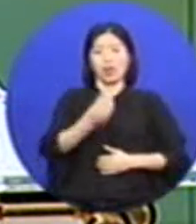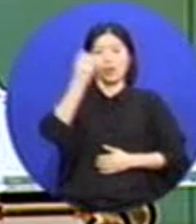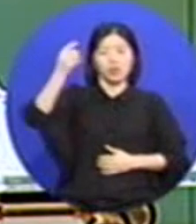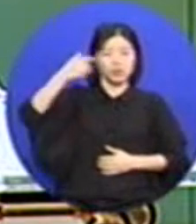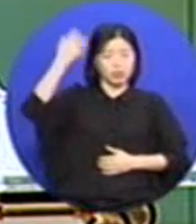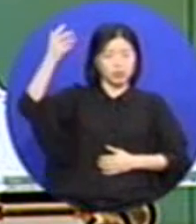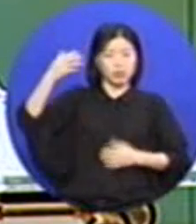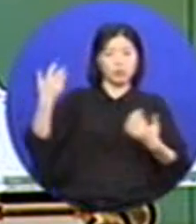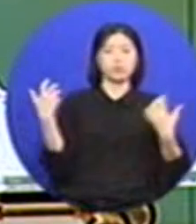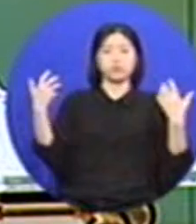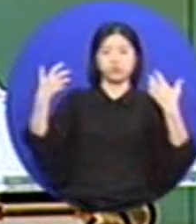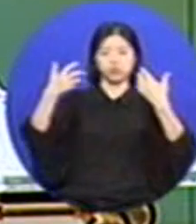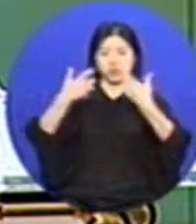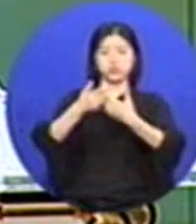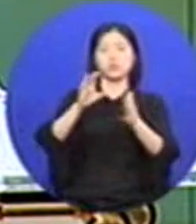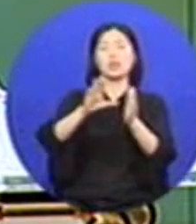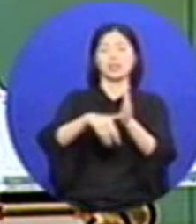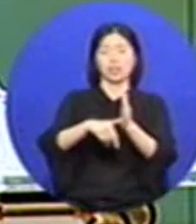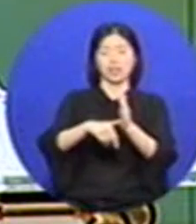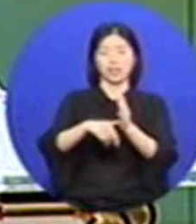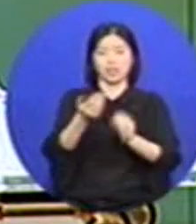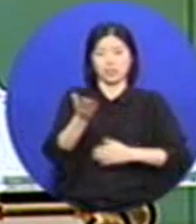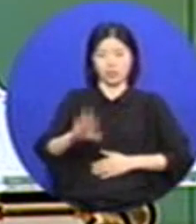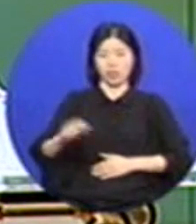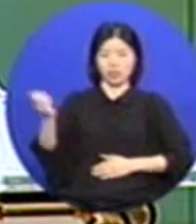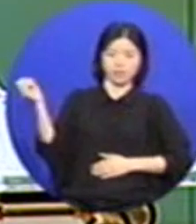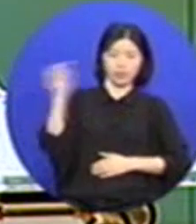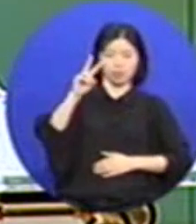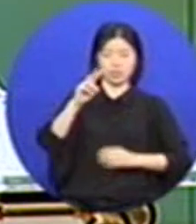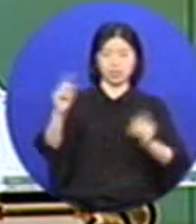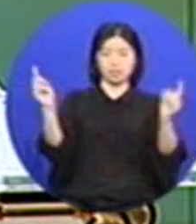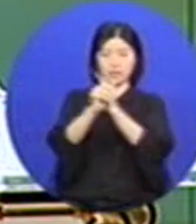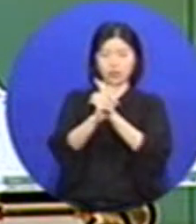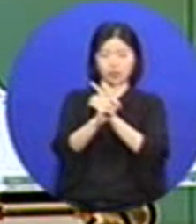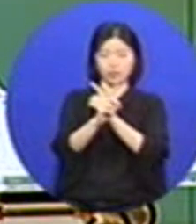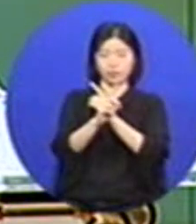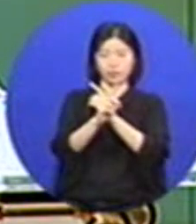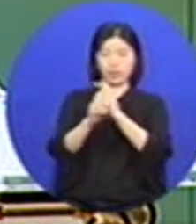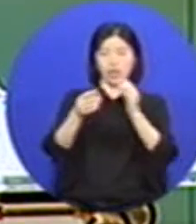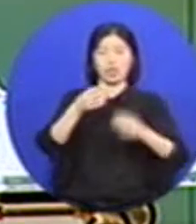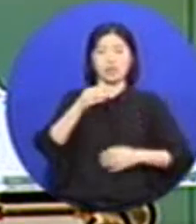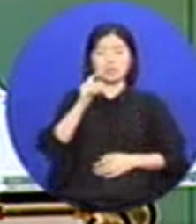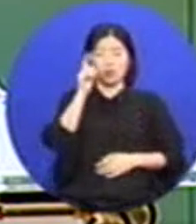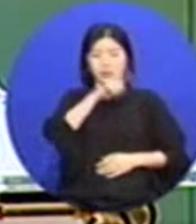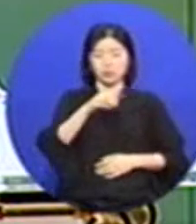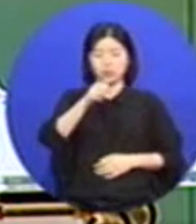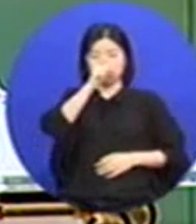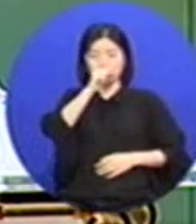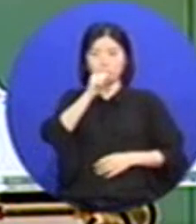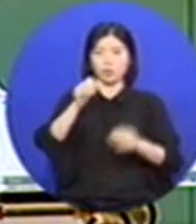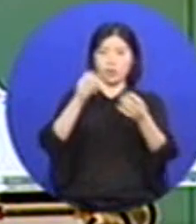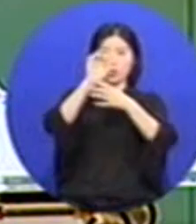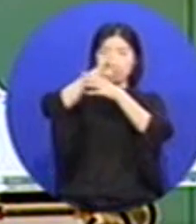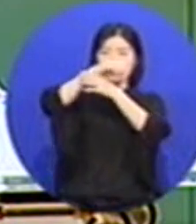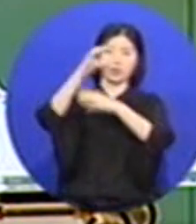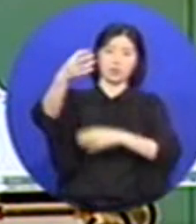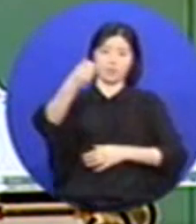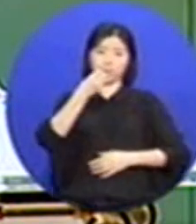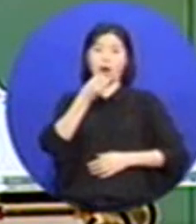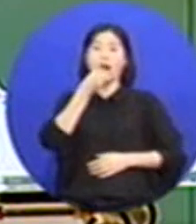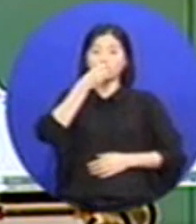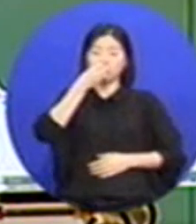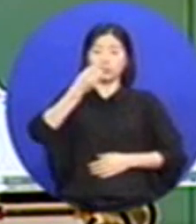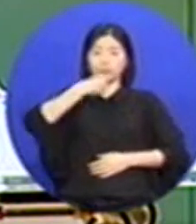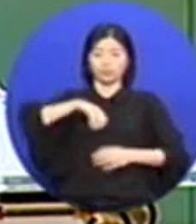그랬는데 갑자기 바뀝니다 선 아까 타먹고 난다면 뭐 달라져요 선악과